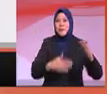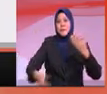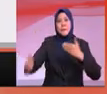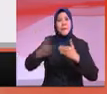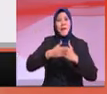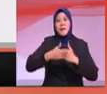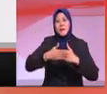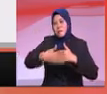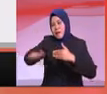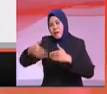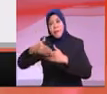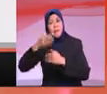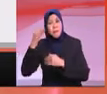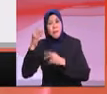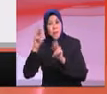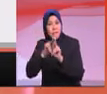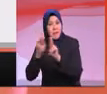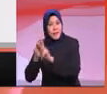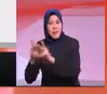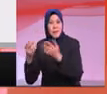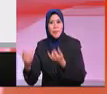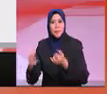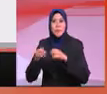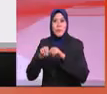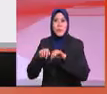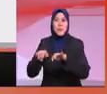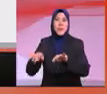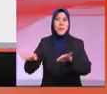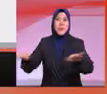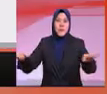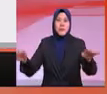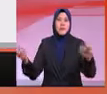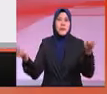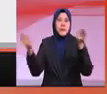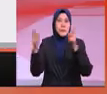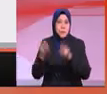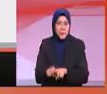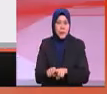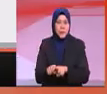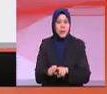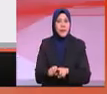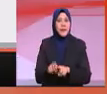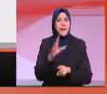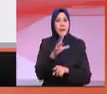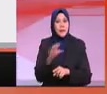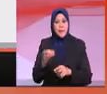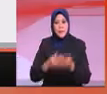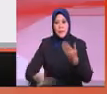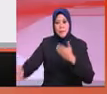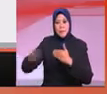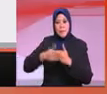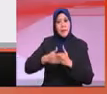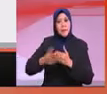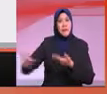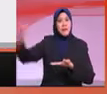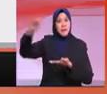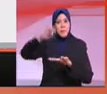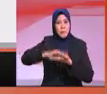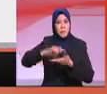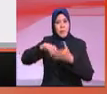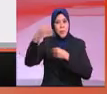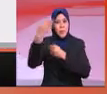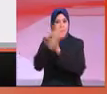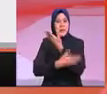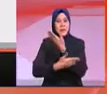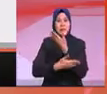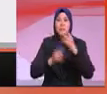balik ke kampung masing-masing dan penularan kecantikan COVID-19 telah pun berlaku, dan juga mereka yang kembali dari luar negara. Tapi